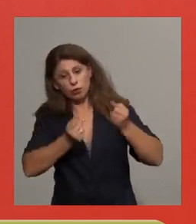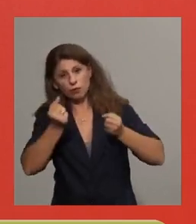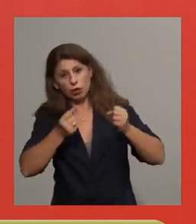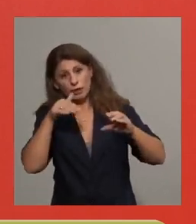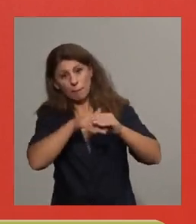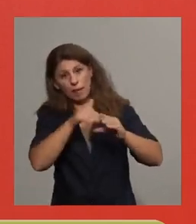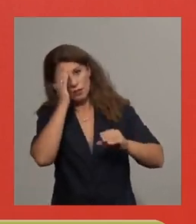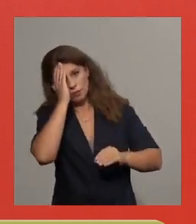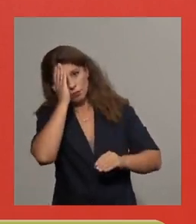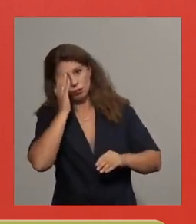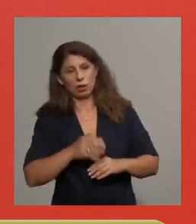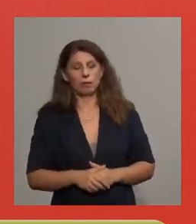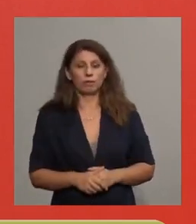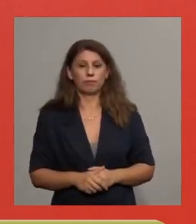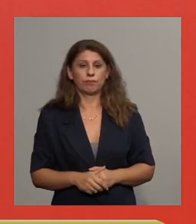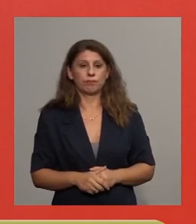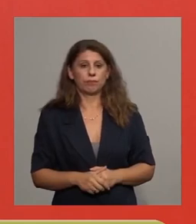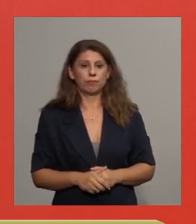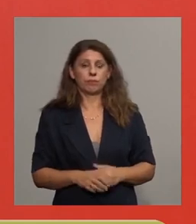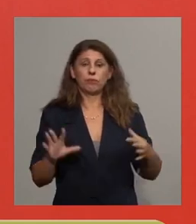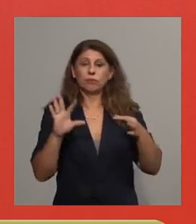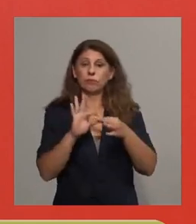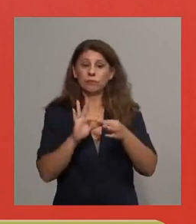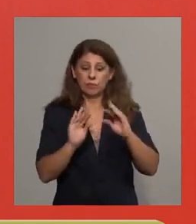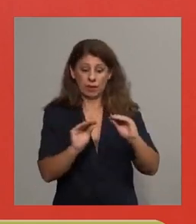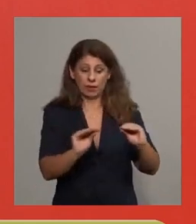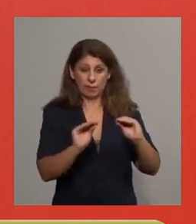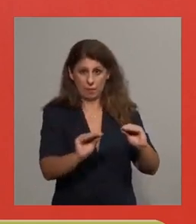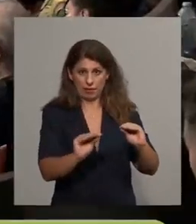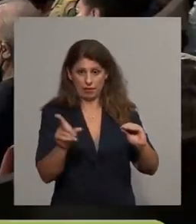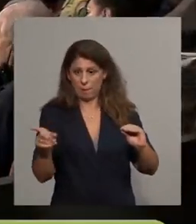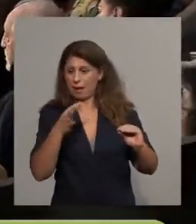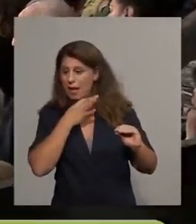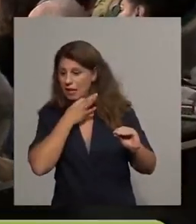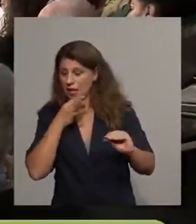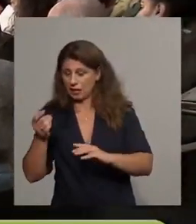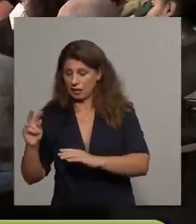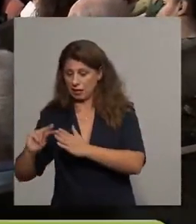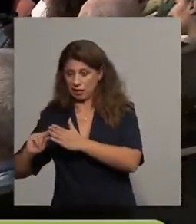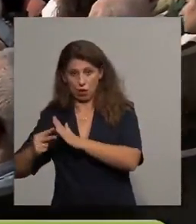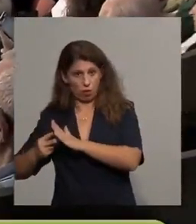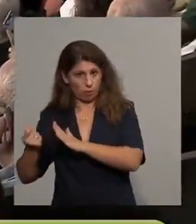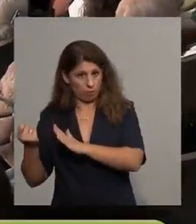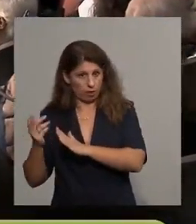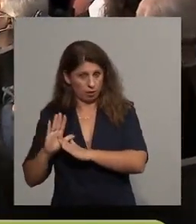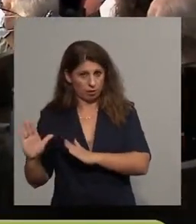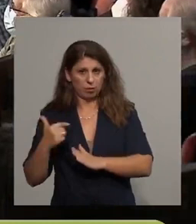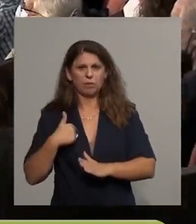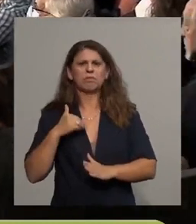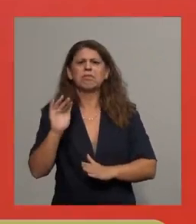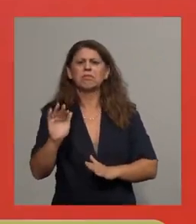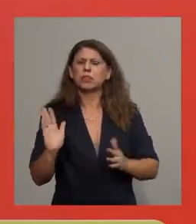αυτοκίνητα. Όσο για τη σύνδεση της παιδείας με τις ανάγκες της οικονομίας, εμείς